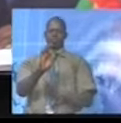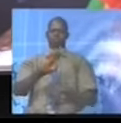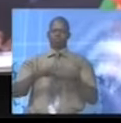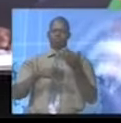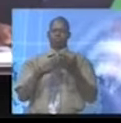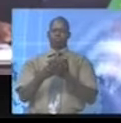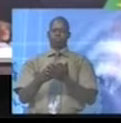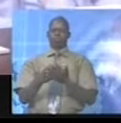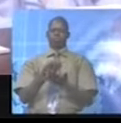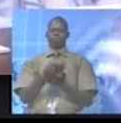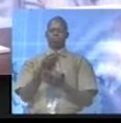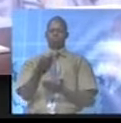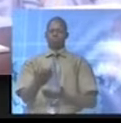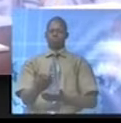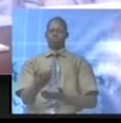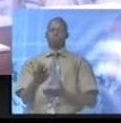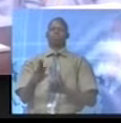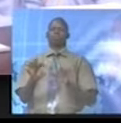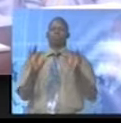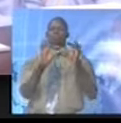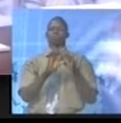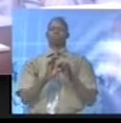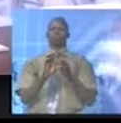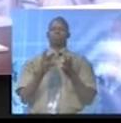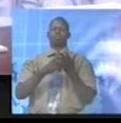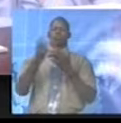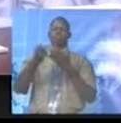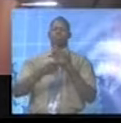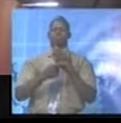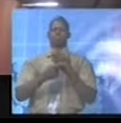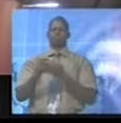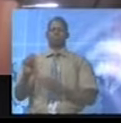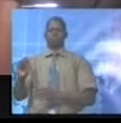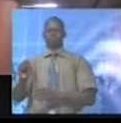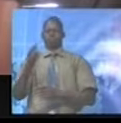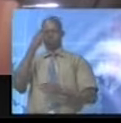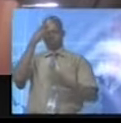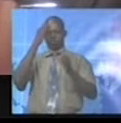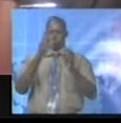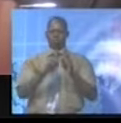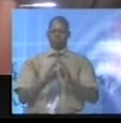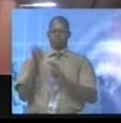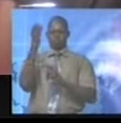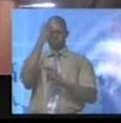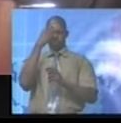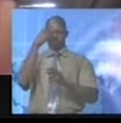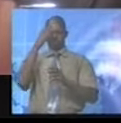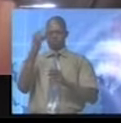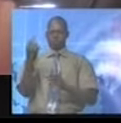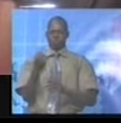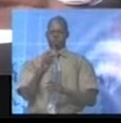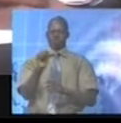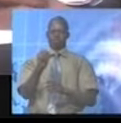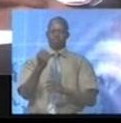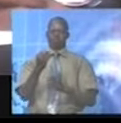de l'enveloppe B. Et associé à l'enveloppe programmable A, l'engagement de l'Union européenne pour le seul 10e